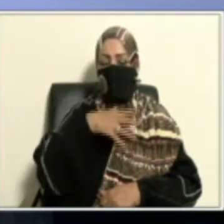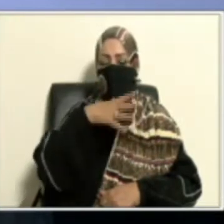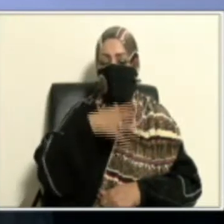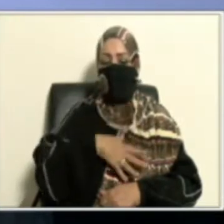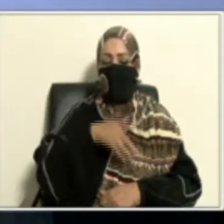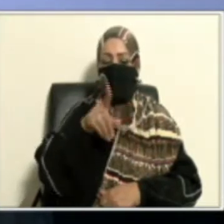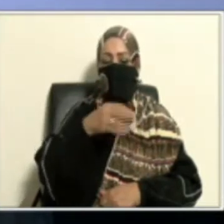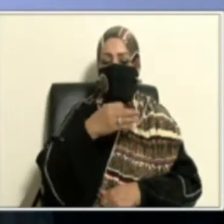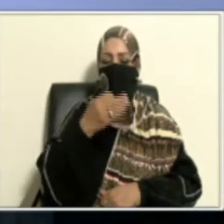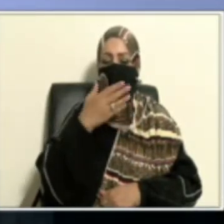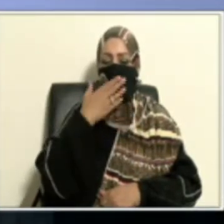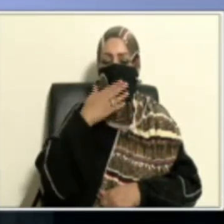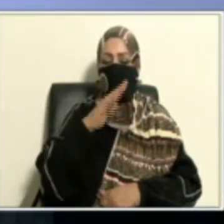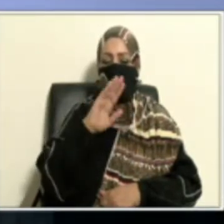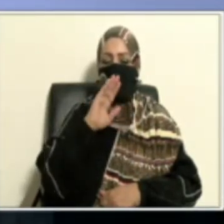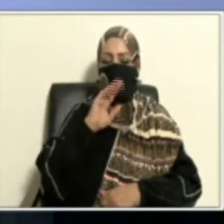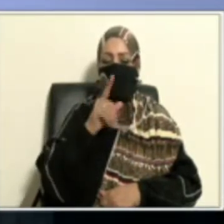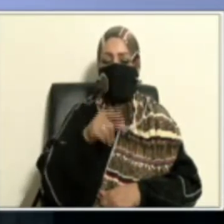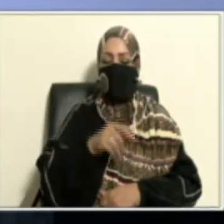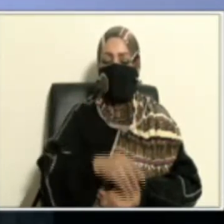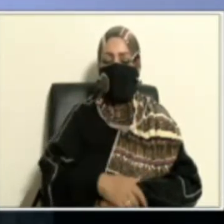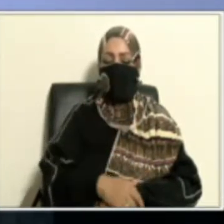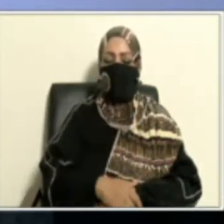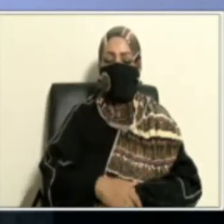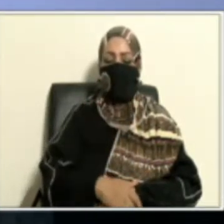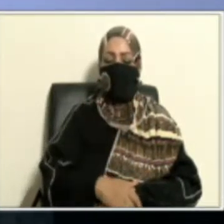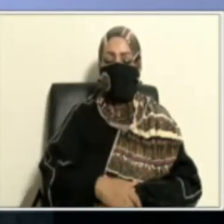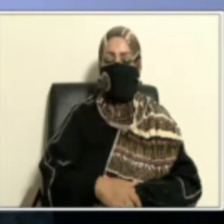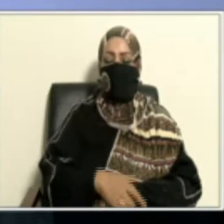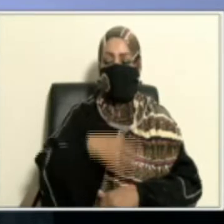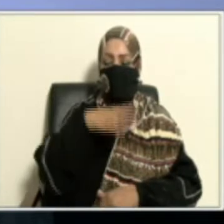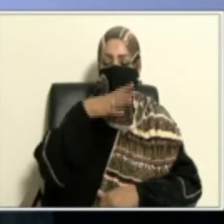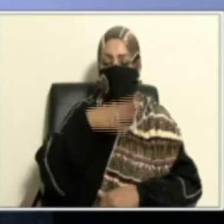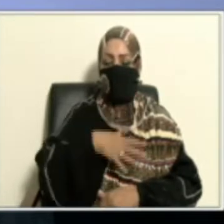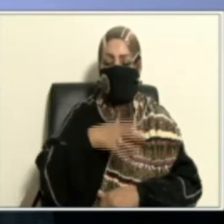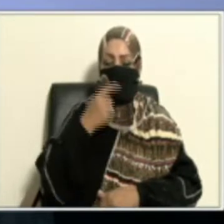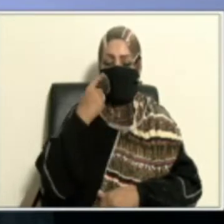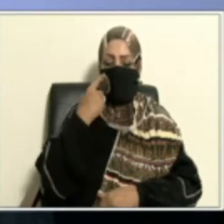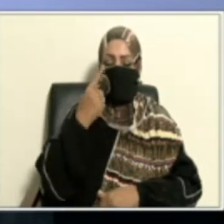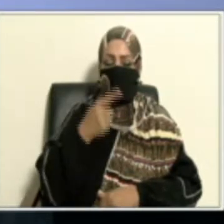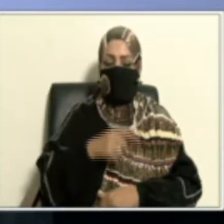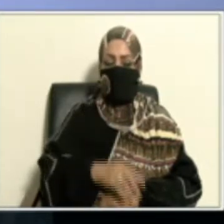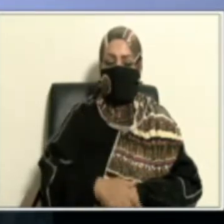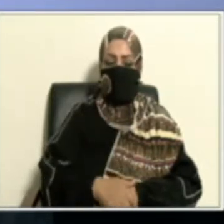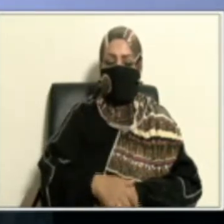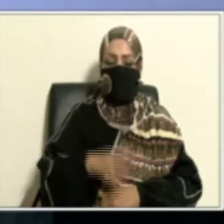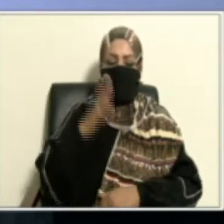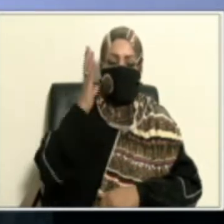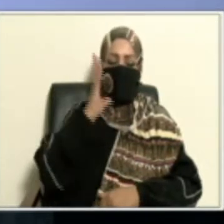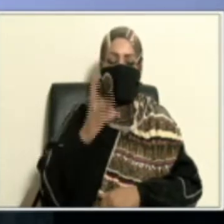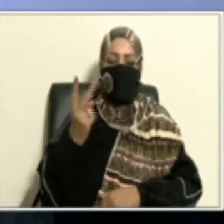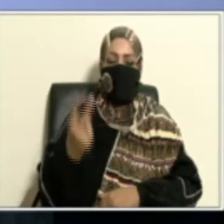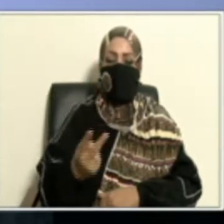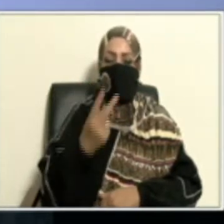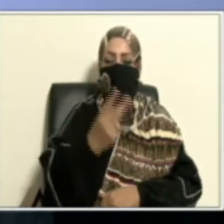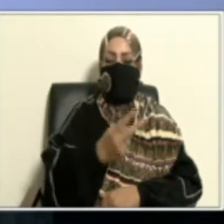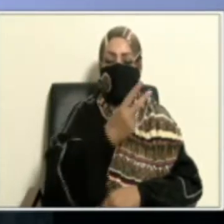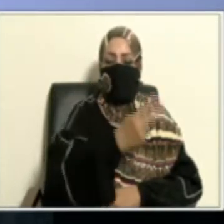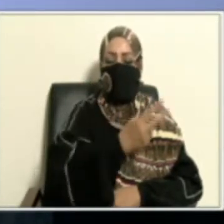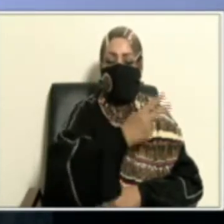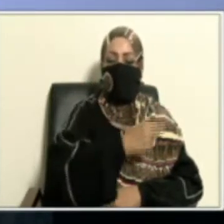طبعا، وتارك علي يعني فرائض سابقه، صلاه سابقه. انتقلت تو